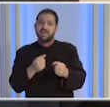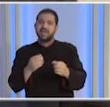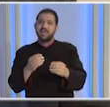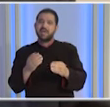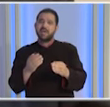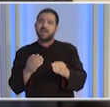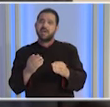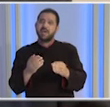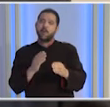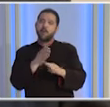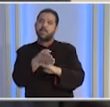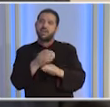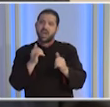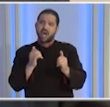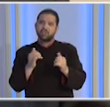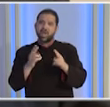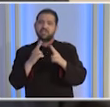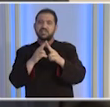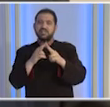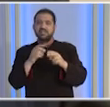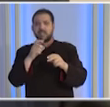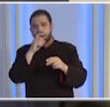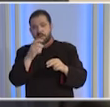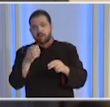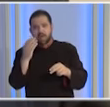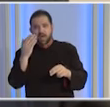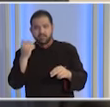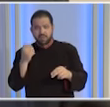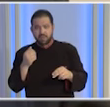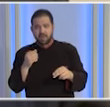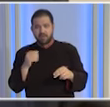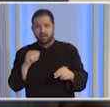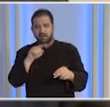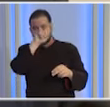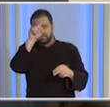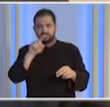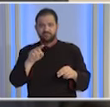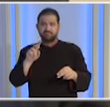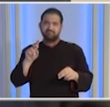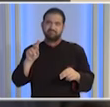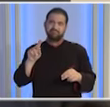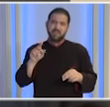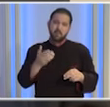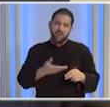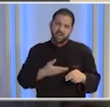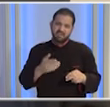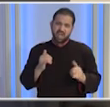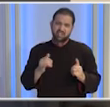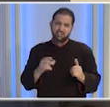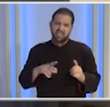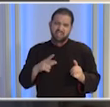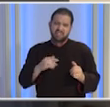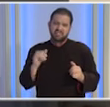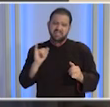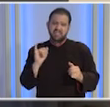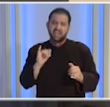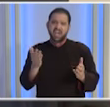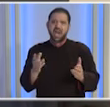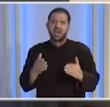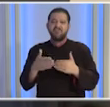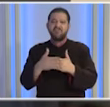Vedeți, părinte, astea sunt niște argumentări, niște motivații din astea care nu rămân în picioare în fața moralei